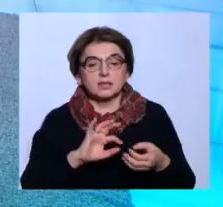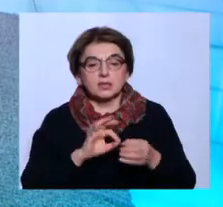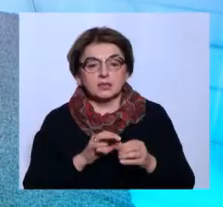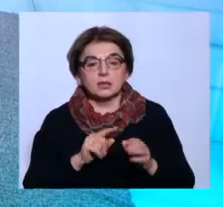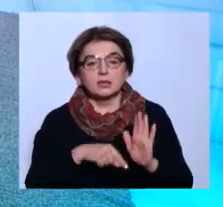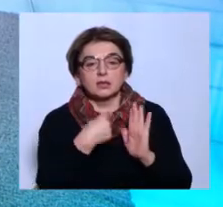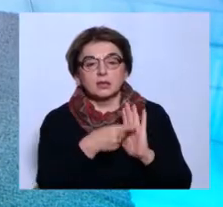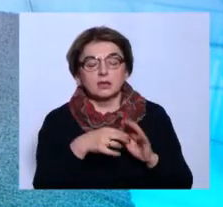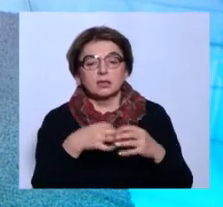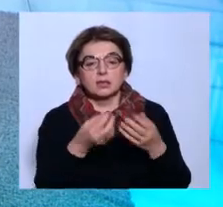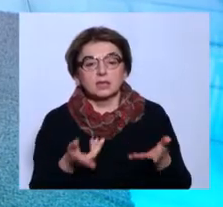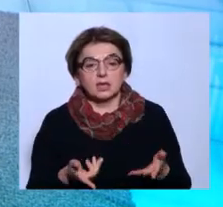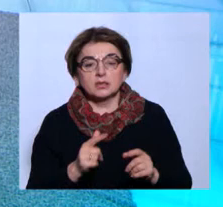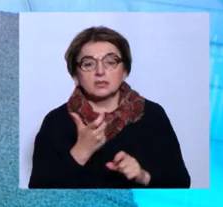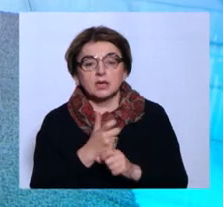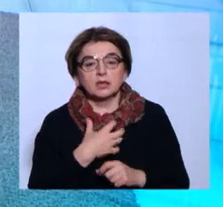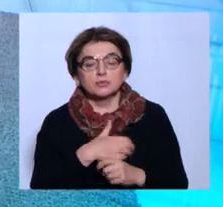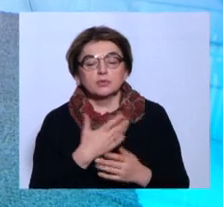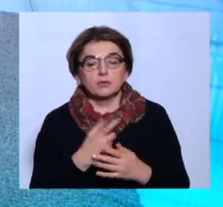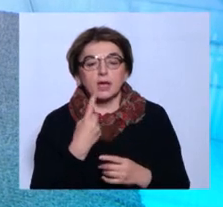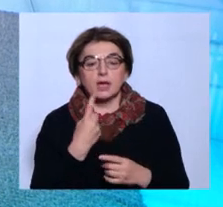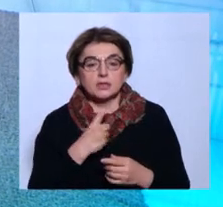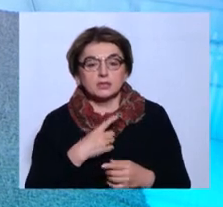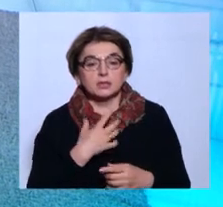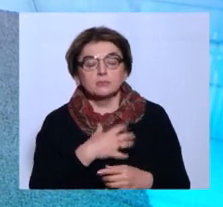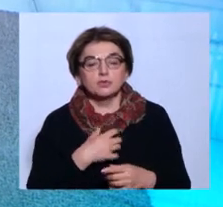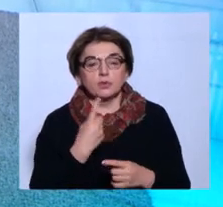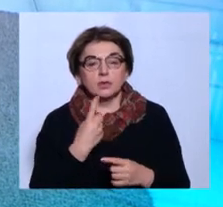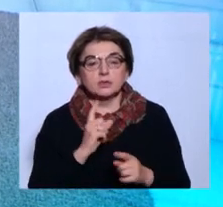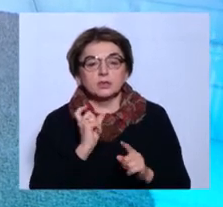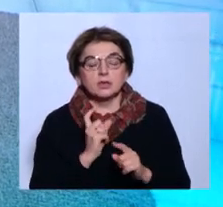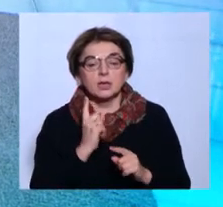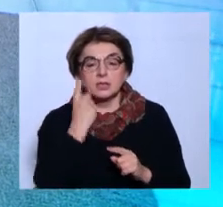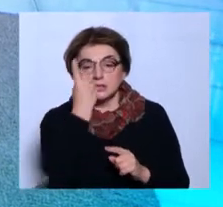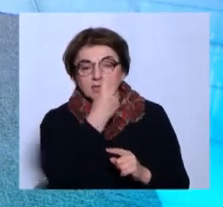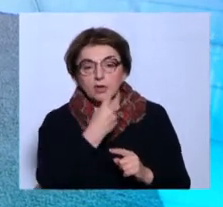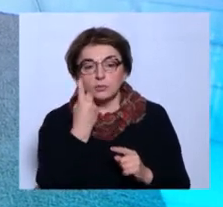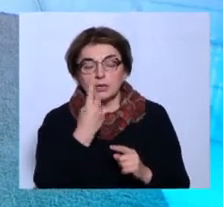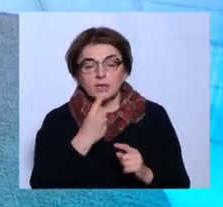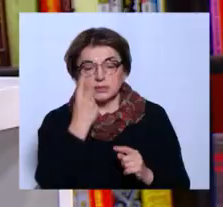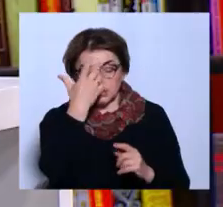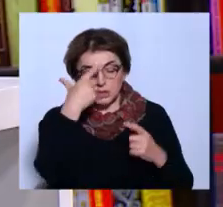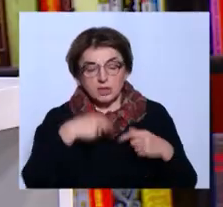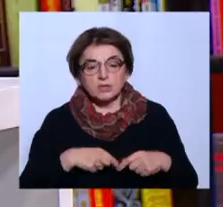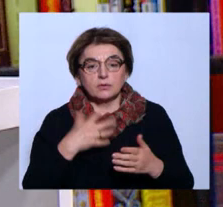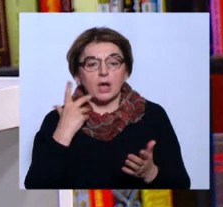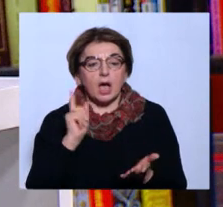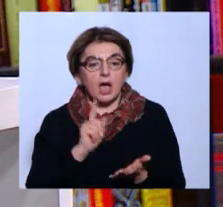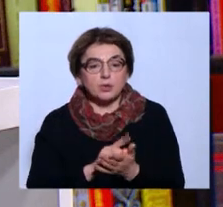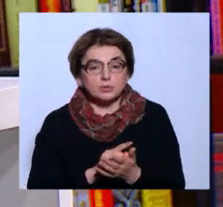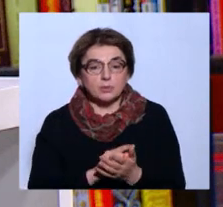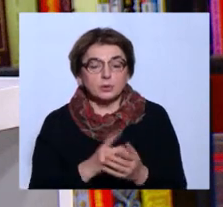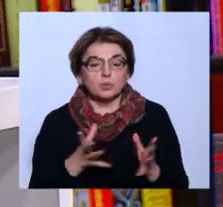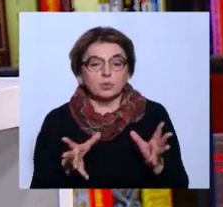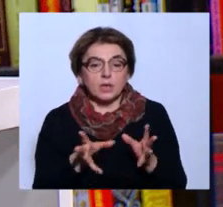კრიტერიუმები ჩამოვთვალე, მაგრამ ძალიან მნიშვნელოვანია ერთი კრიტერიუმი. Სახეობის ერთი სახეობის ინდივიდები აუცილებლად უნდა